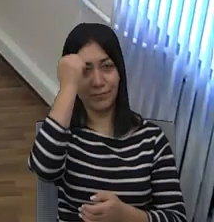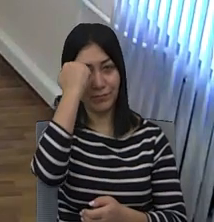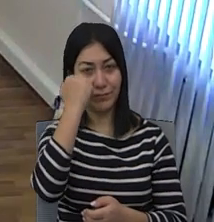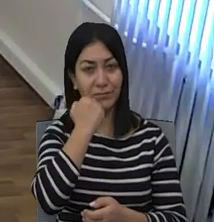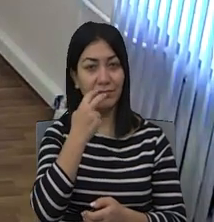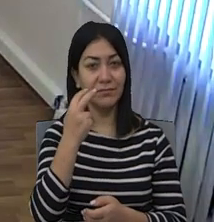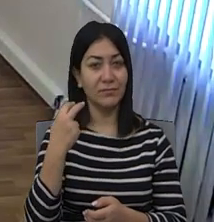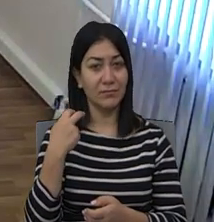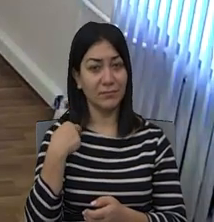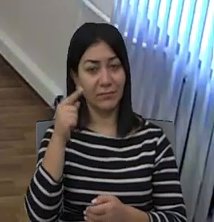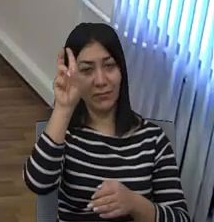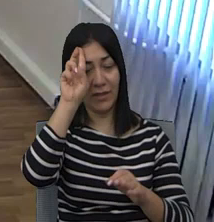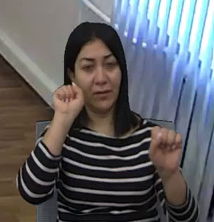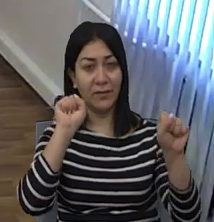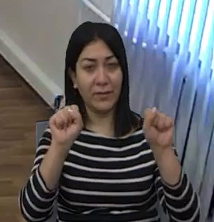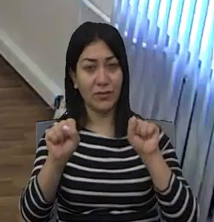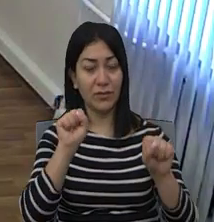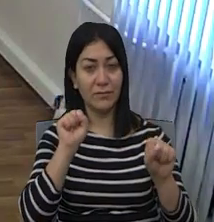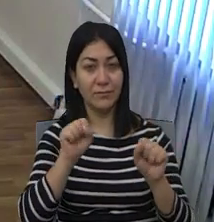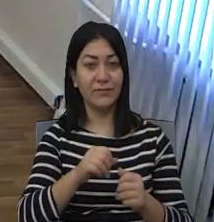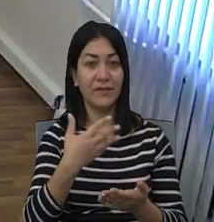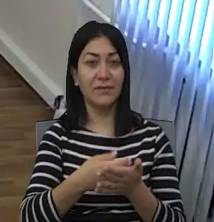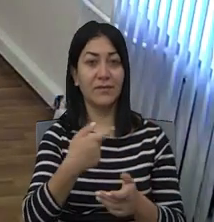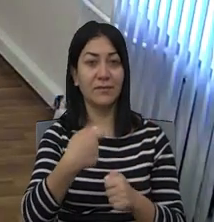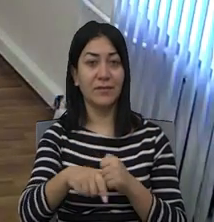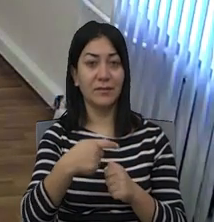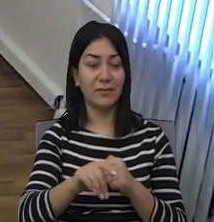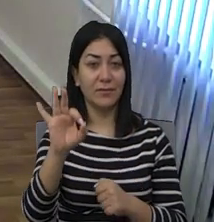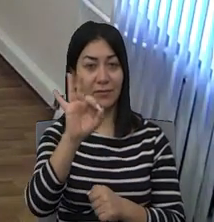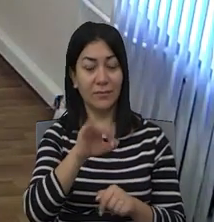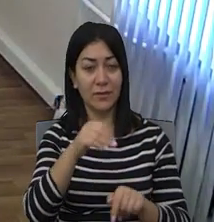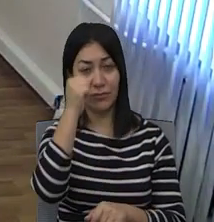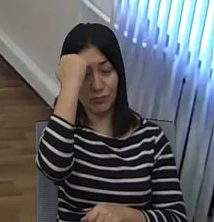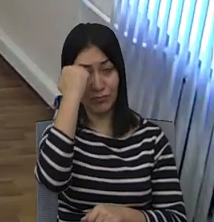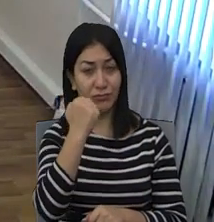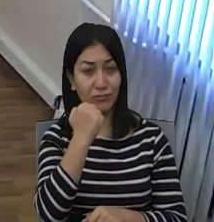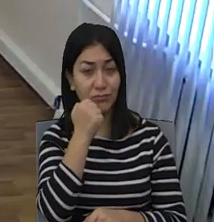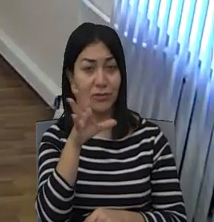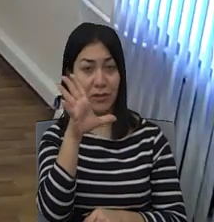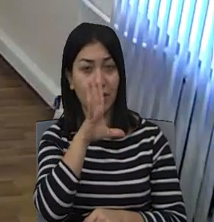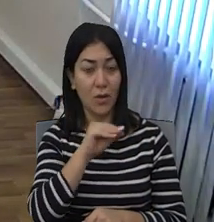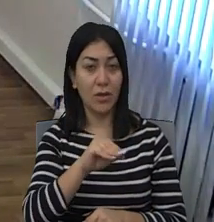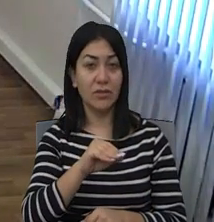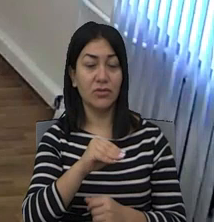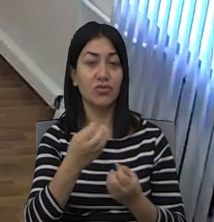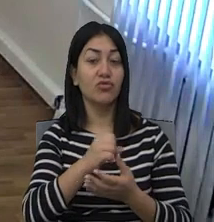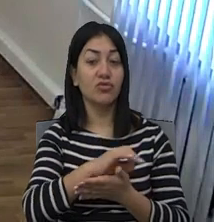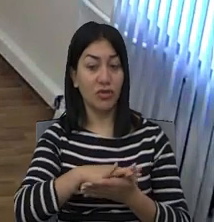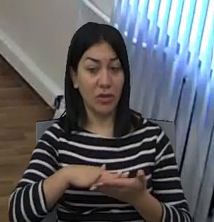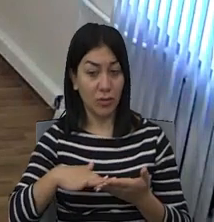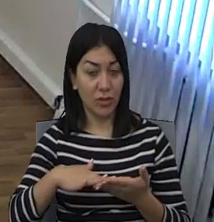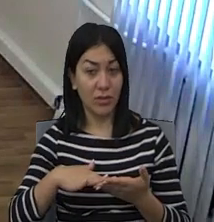Միացյալ Թագավորության կառավարությանը այս ֆինանսավորման համար, որի շնորհիվ մենք նաև կարող ենք շարունակել